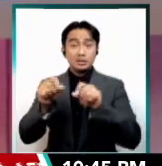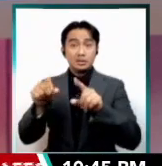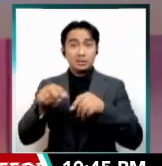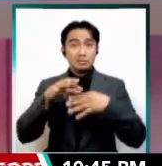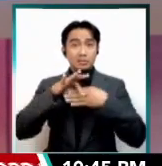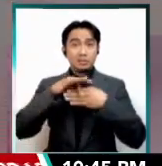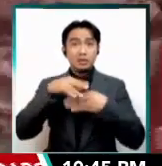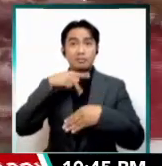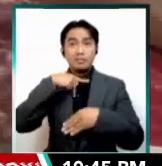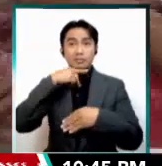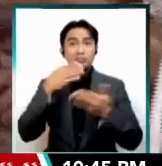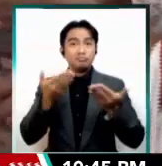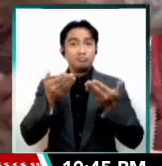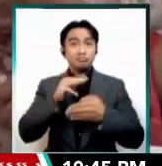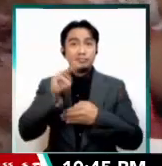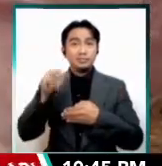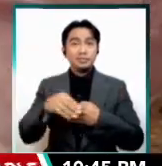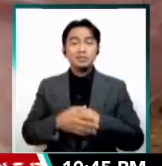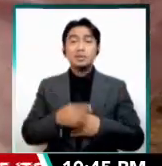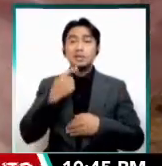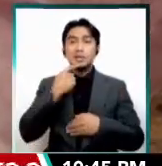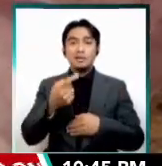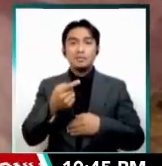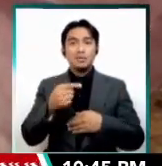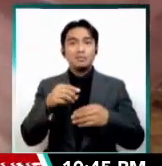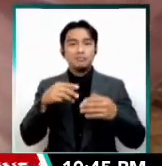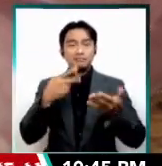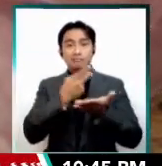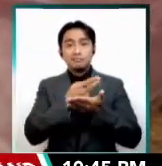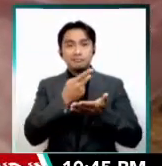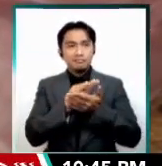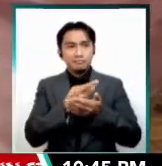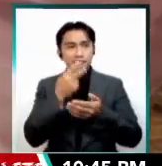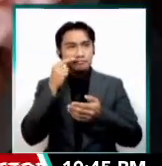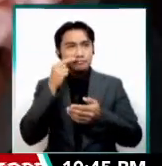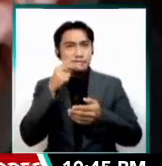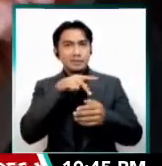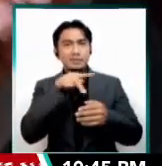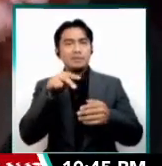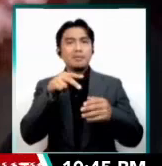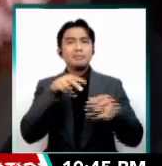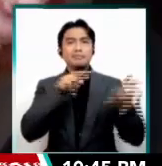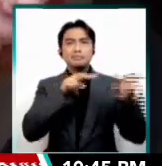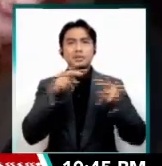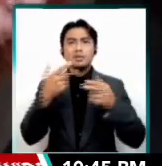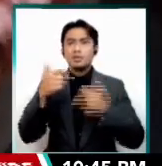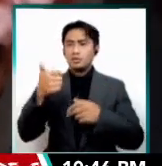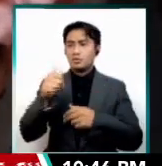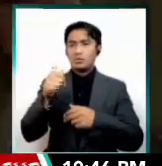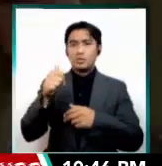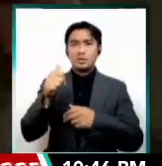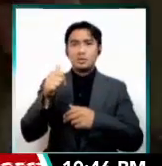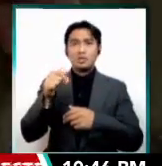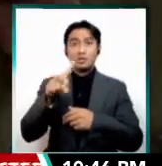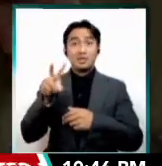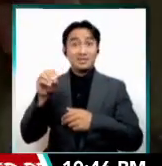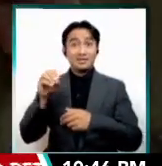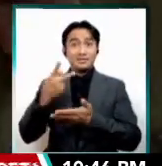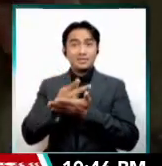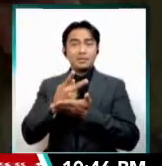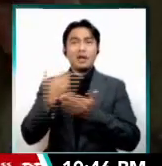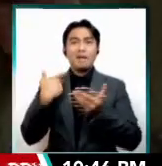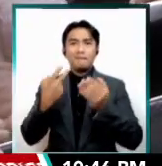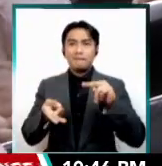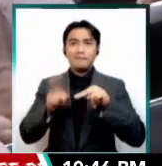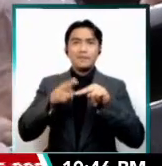Manila. Ayon sa price monitoring ng Department of Agriculture, 20 pesos ang itinaas ng presyo ng kada kilo ng baboy sa